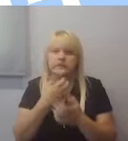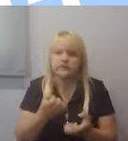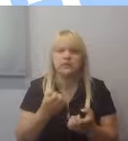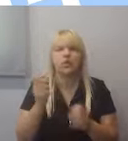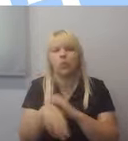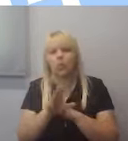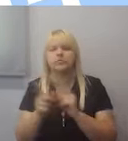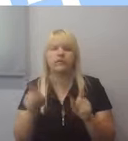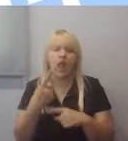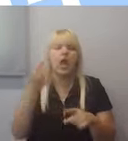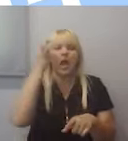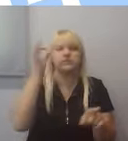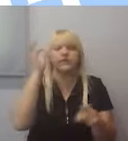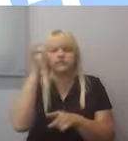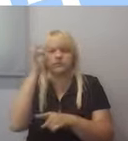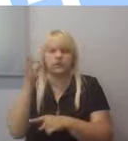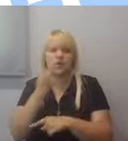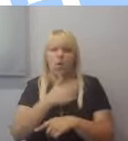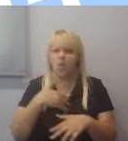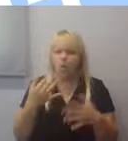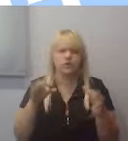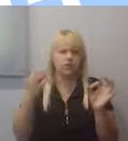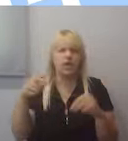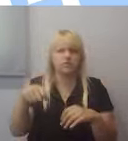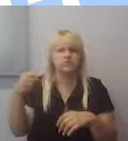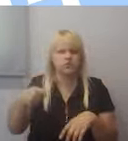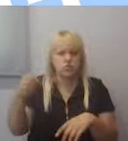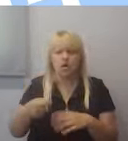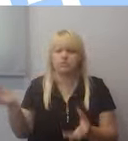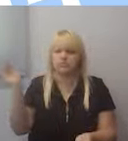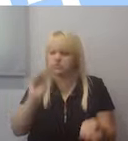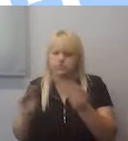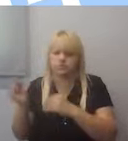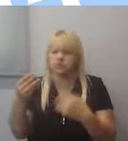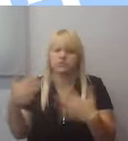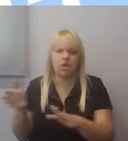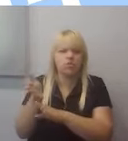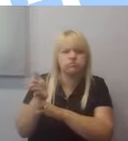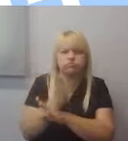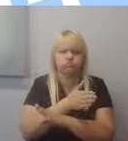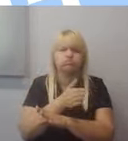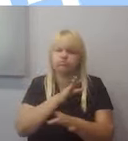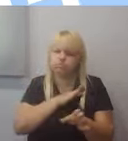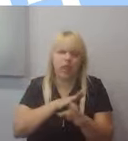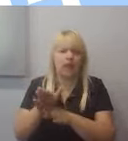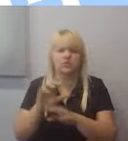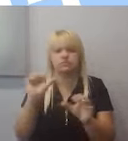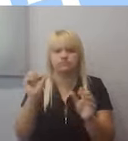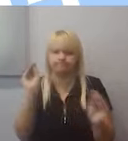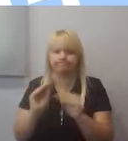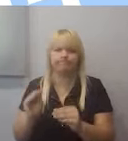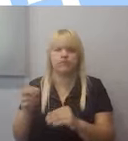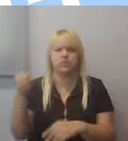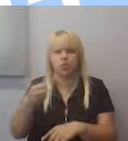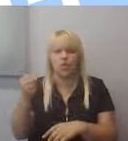ko ir ļoti svarīgi kad šādu krīžu gadījumam jums ir absolūti noformēta kaste vai soma vai